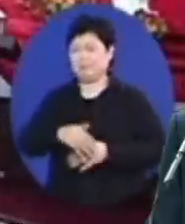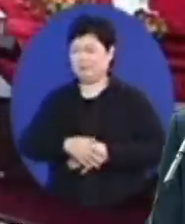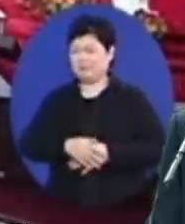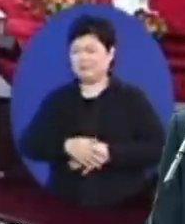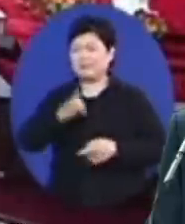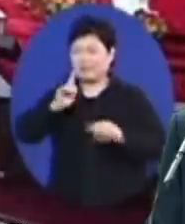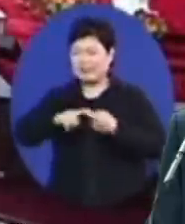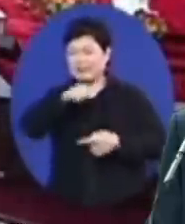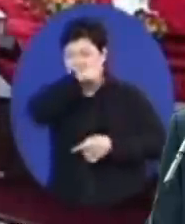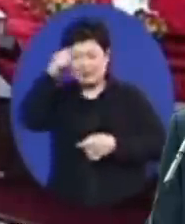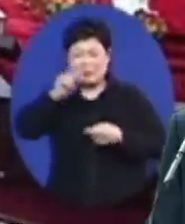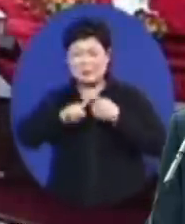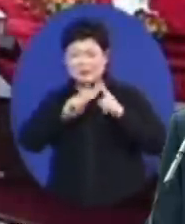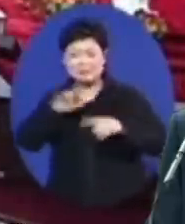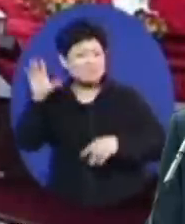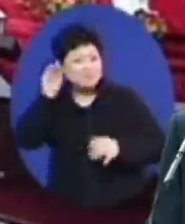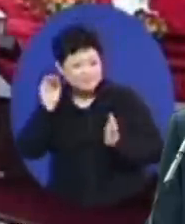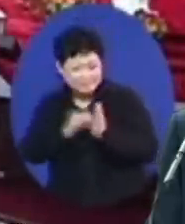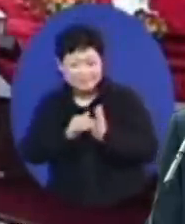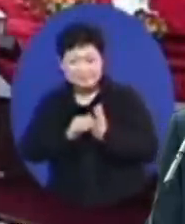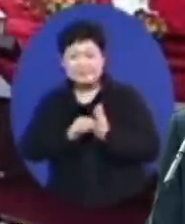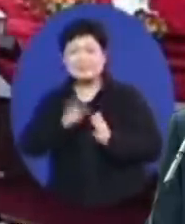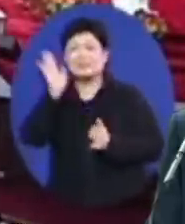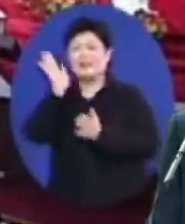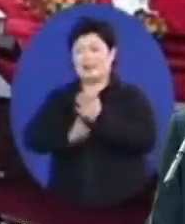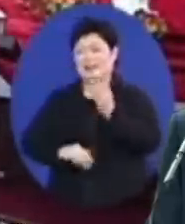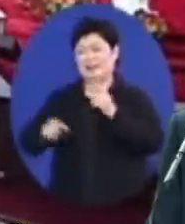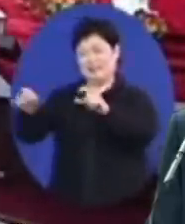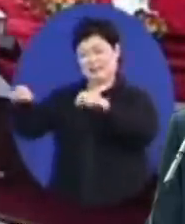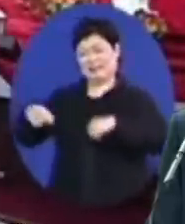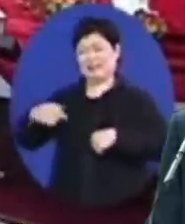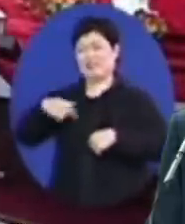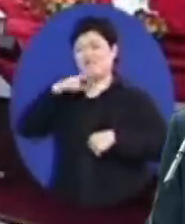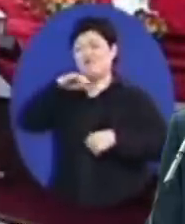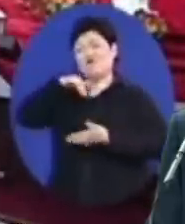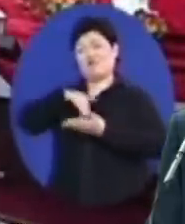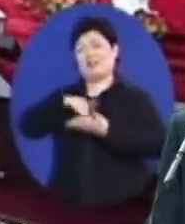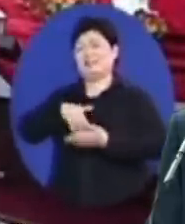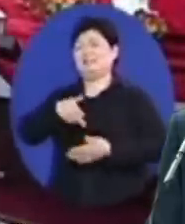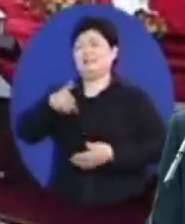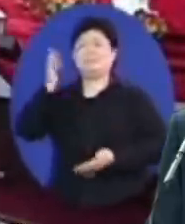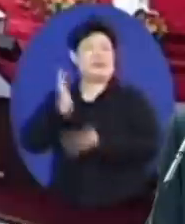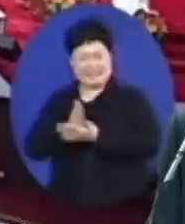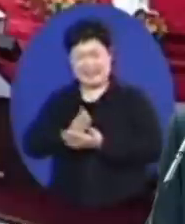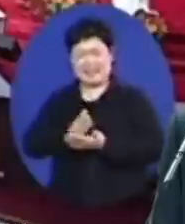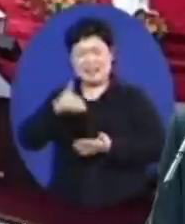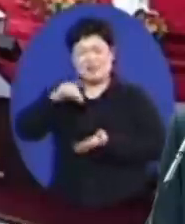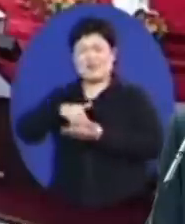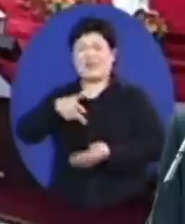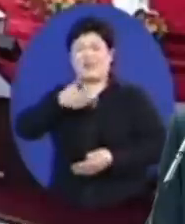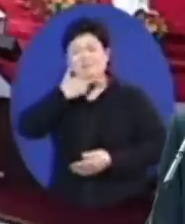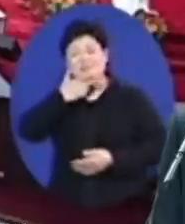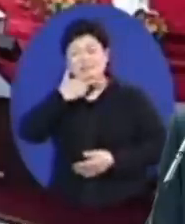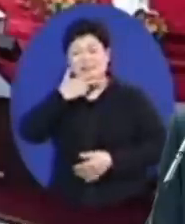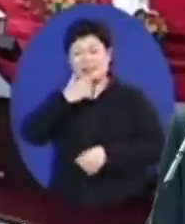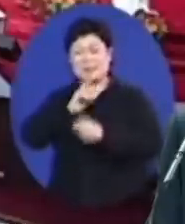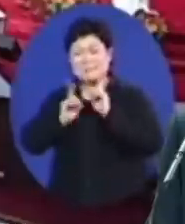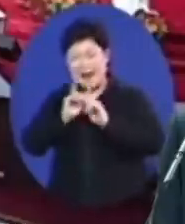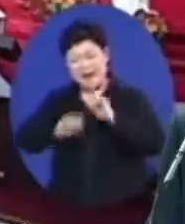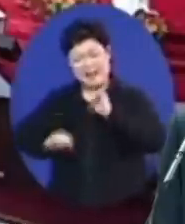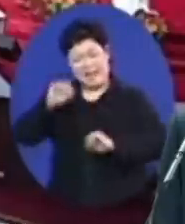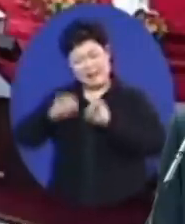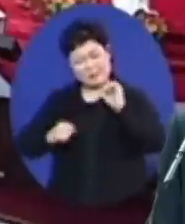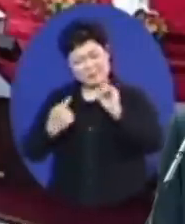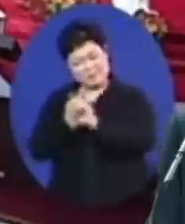그 장로님의 말을 듣고 난 다음에 나는 저런 후회를 안 해야 되겠지. 내 어느 심사 행동이 달라진